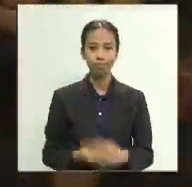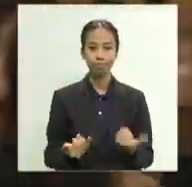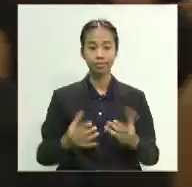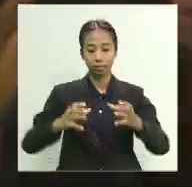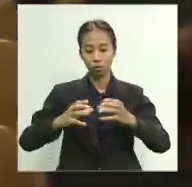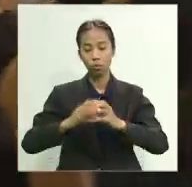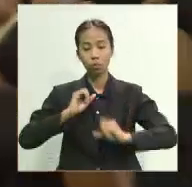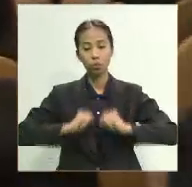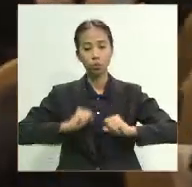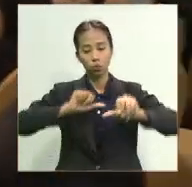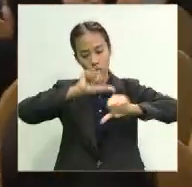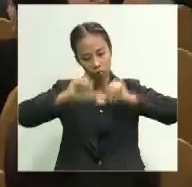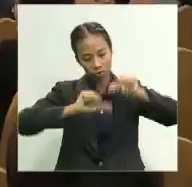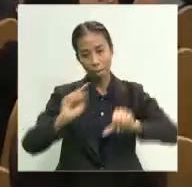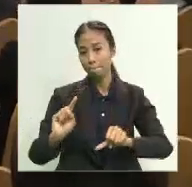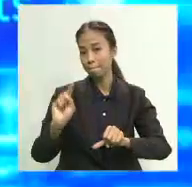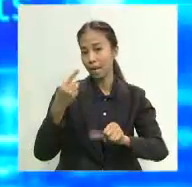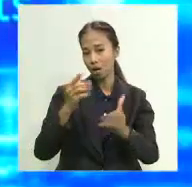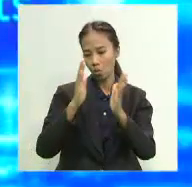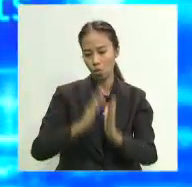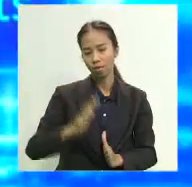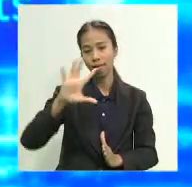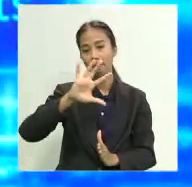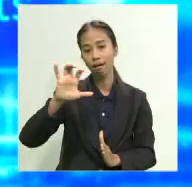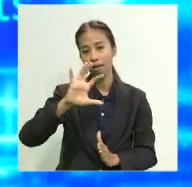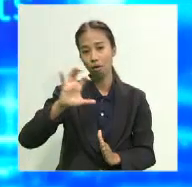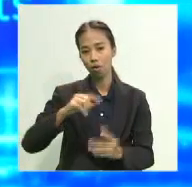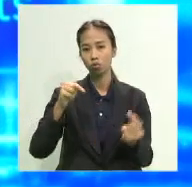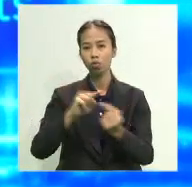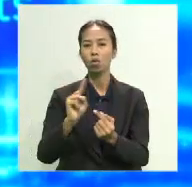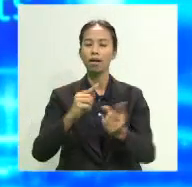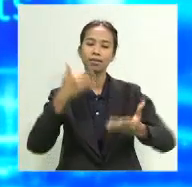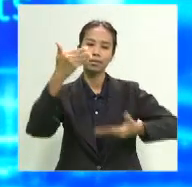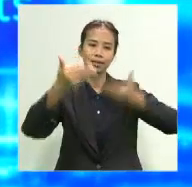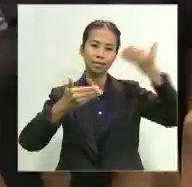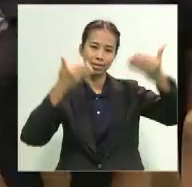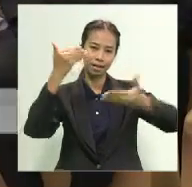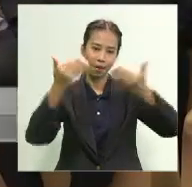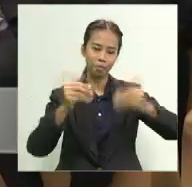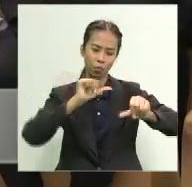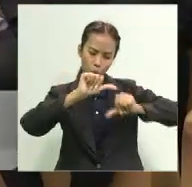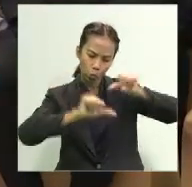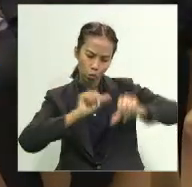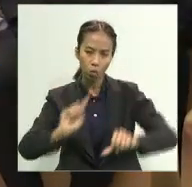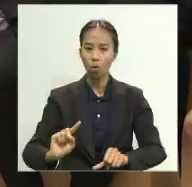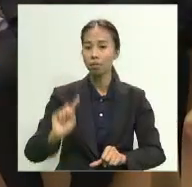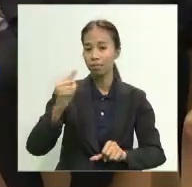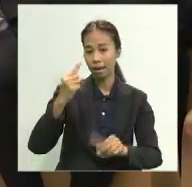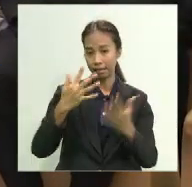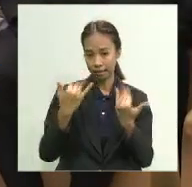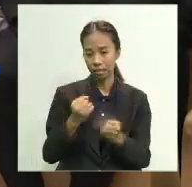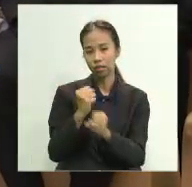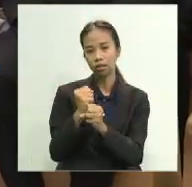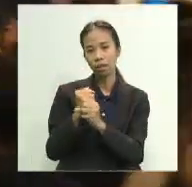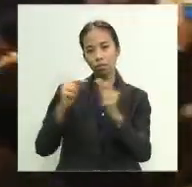าสตร์รุ่นใหม่จำนวน500คนร่วมจัดกิจกรรมนักวิทย์รุ่นใหม่นำไทยไปด้วยกันเพื่อยื่นสมุดปกขาวการ